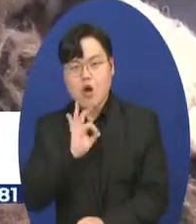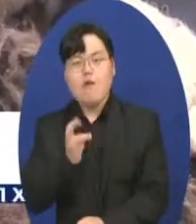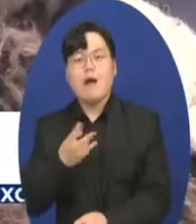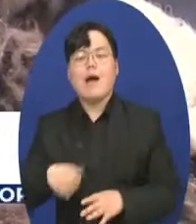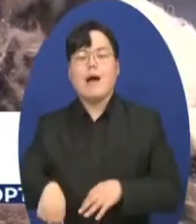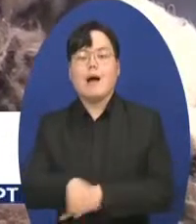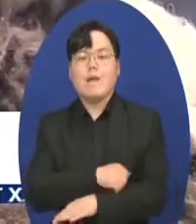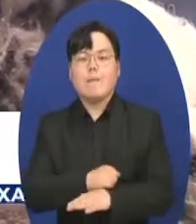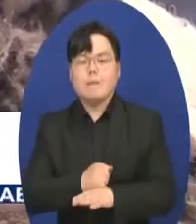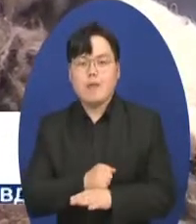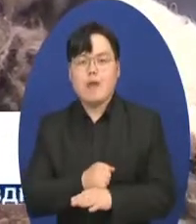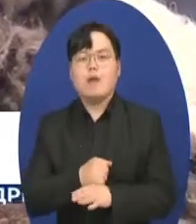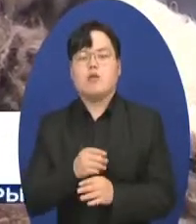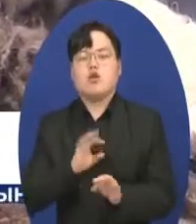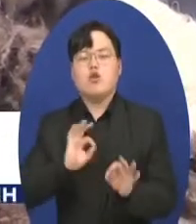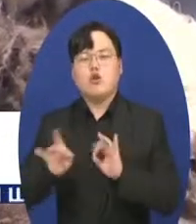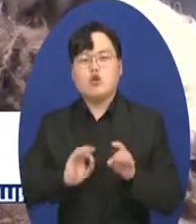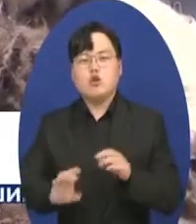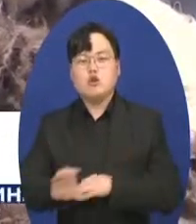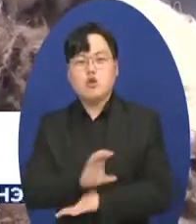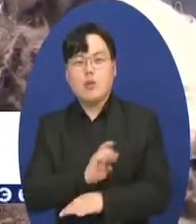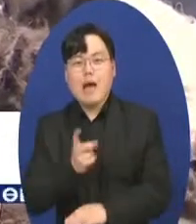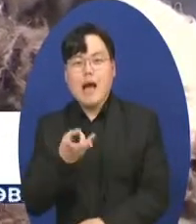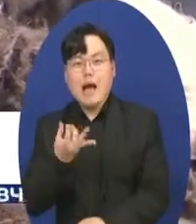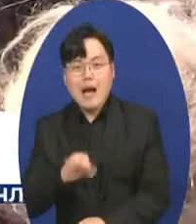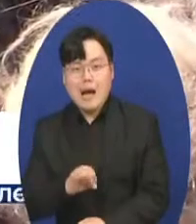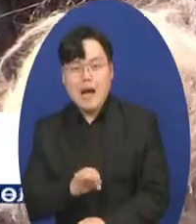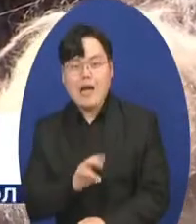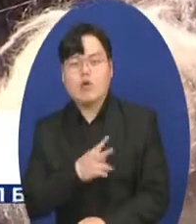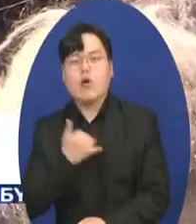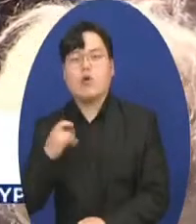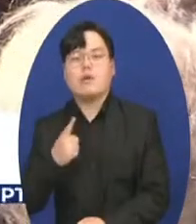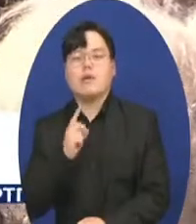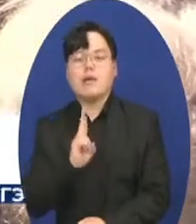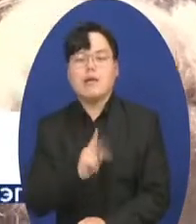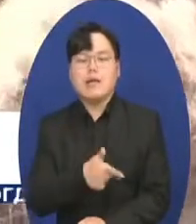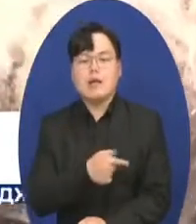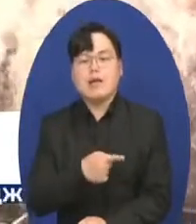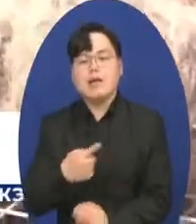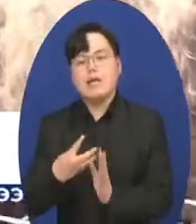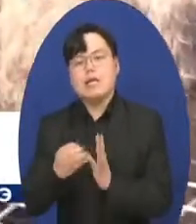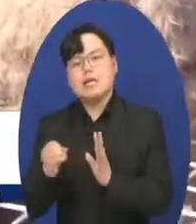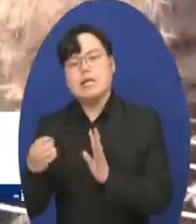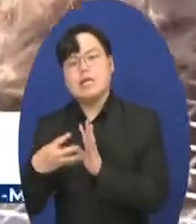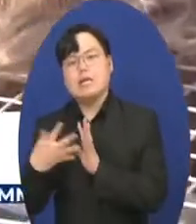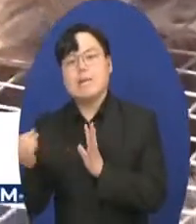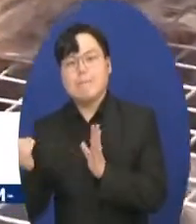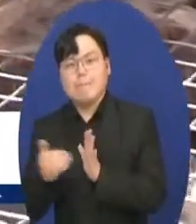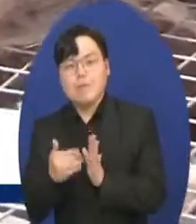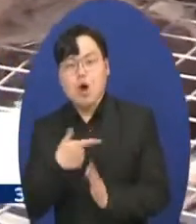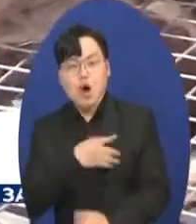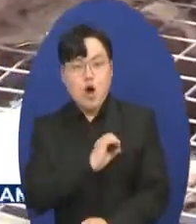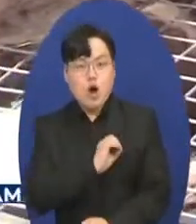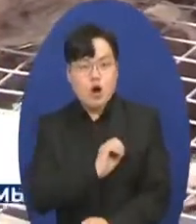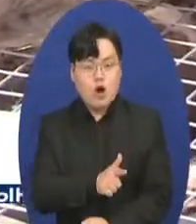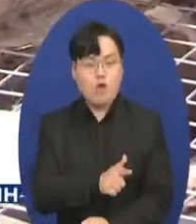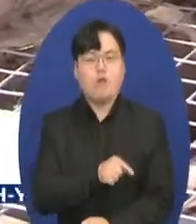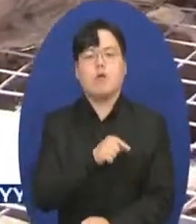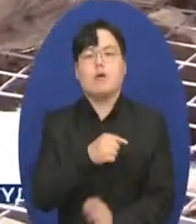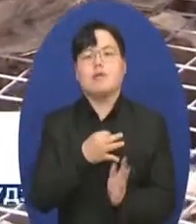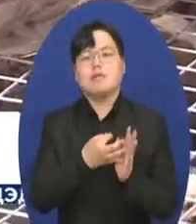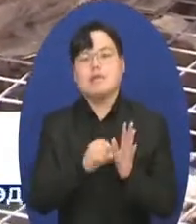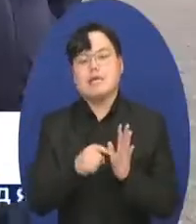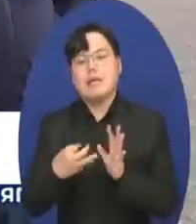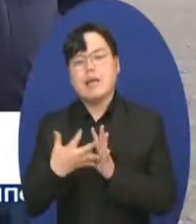аймгийн 9 зүйл Баян өндөр Үлзий сумдад хангай ноолрыг 1 кг нь 90-95 сая төгрөг, говийн ноолрыг 80-85 сая